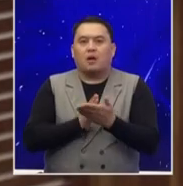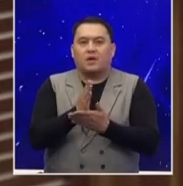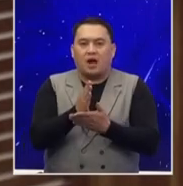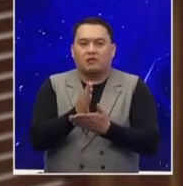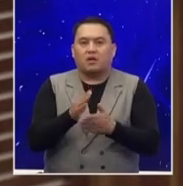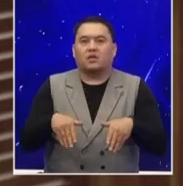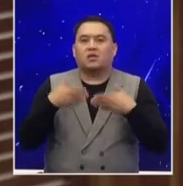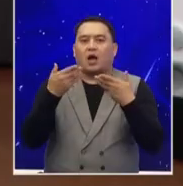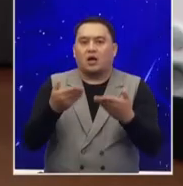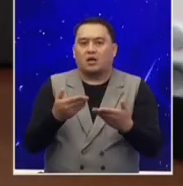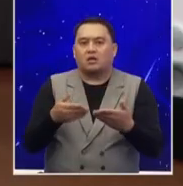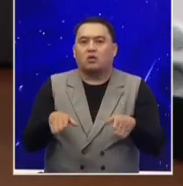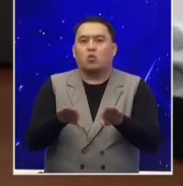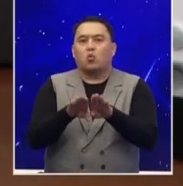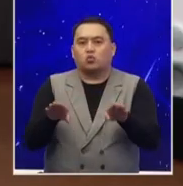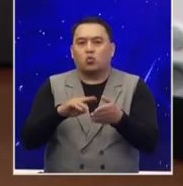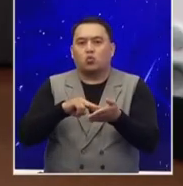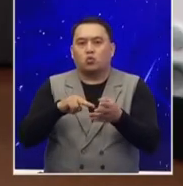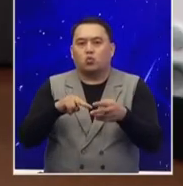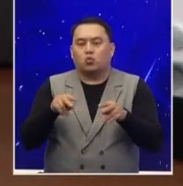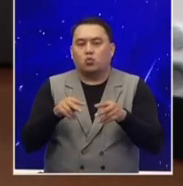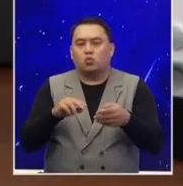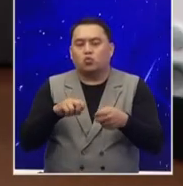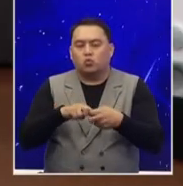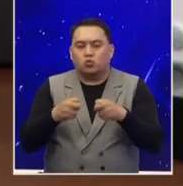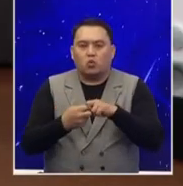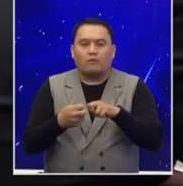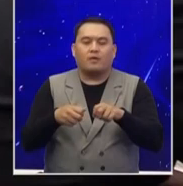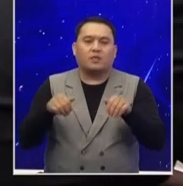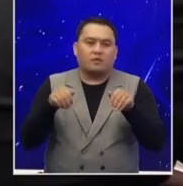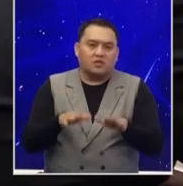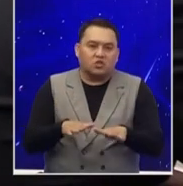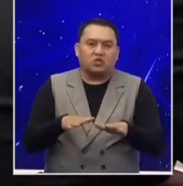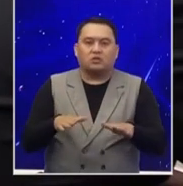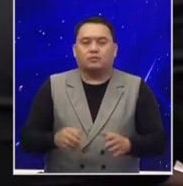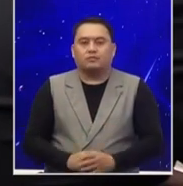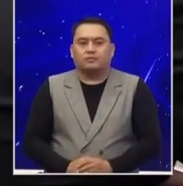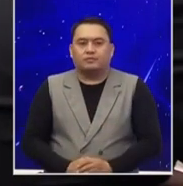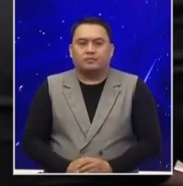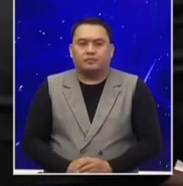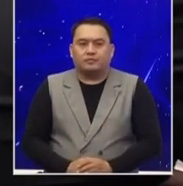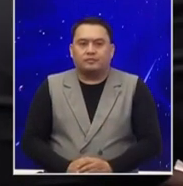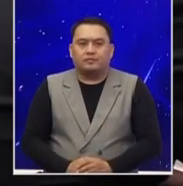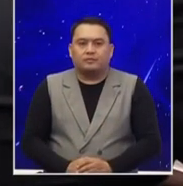на предоставление равных условий в споре граждан и государственных органов, подытожили спикеры.